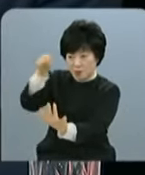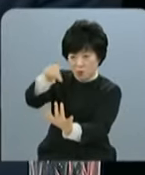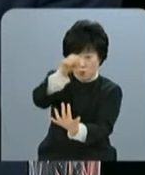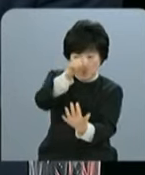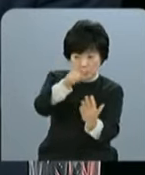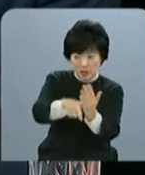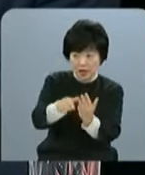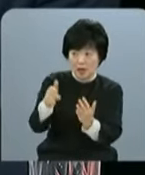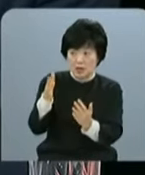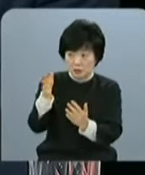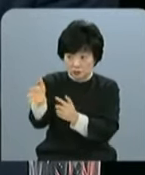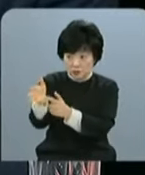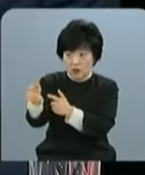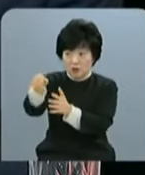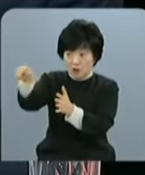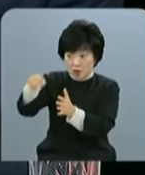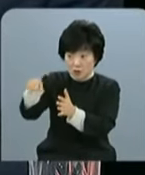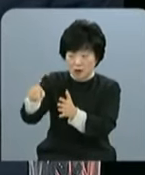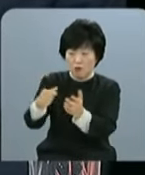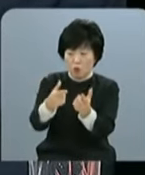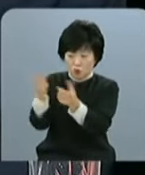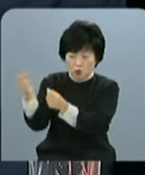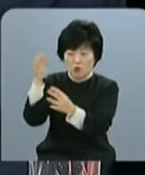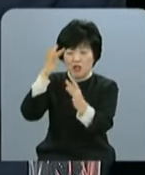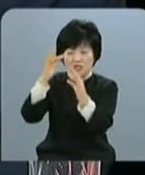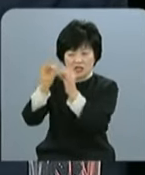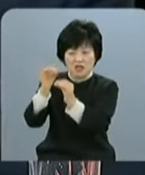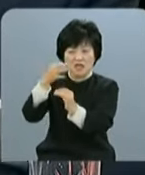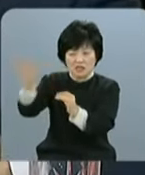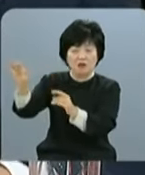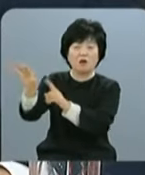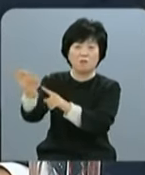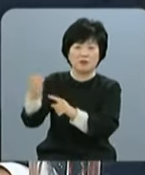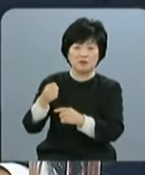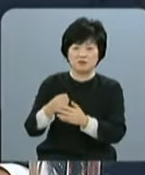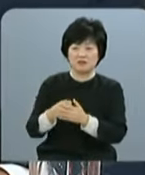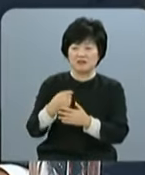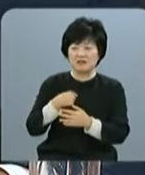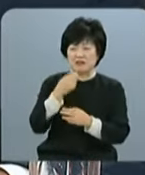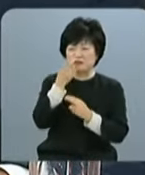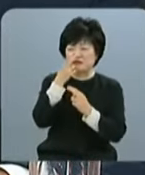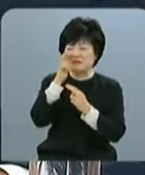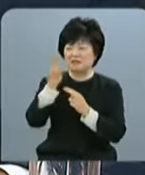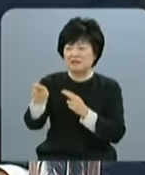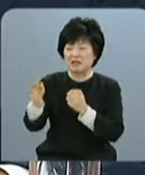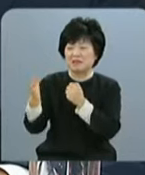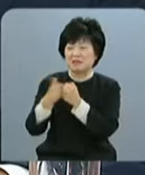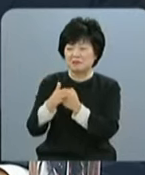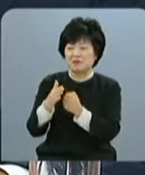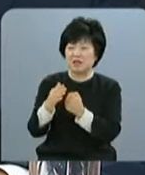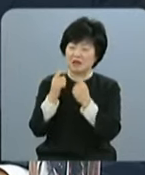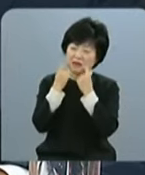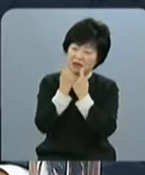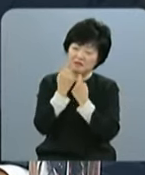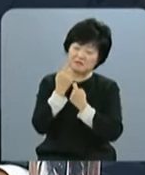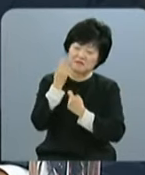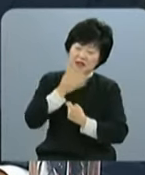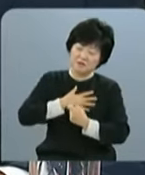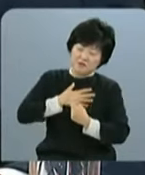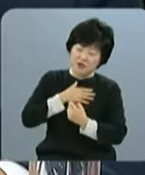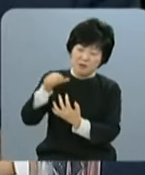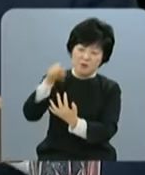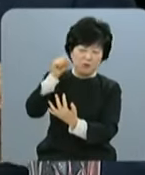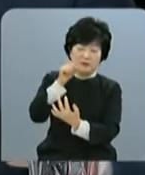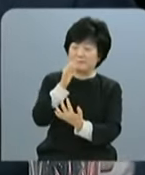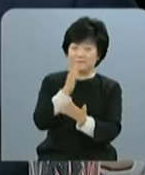공통적으로 인정받는 그런 사람을 써야 된다. 자기 측근이 문고리 권력이 임의적으로 해야 돼서는 안 된다. 그래서 투명해야 된다는